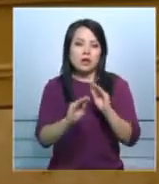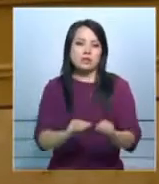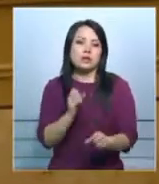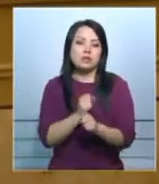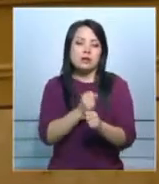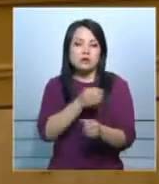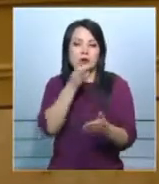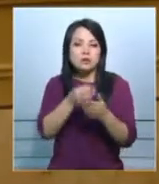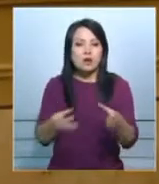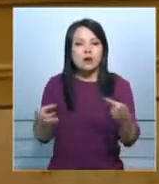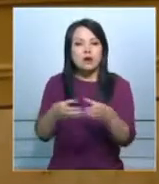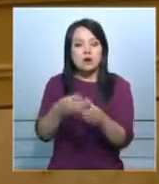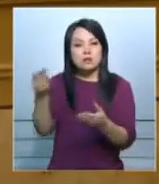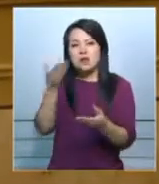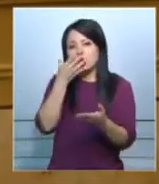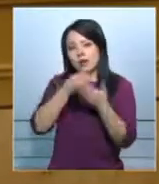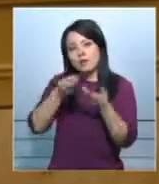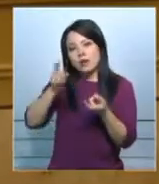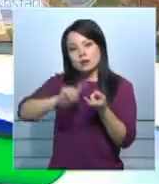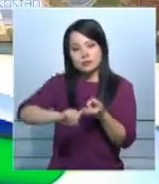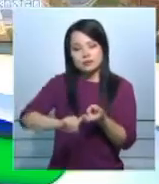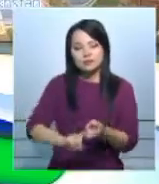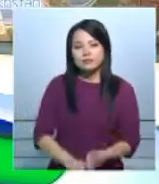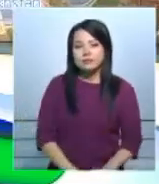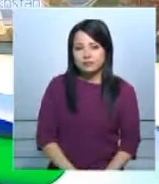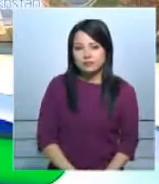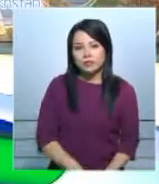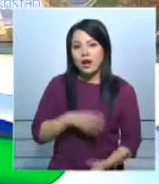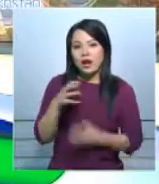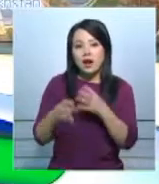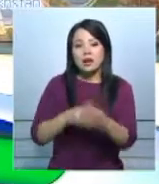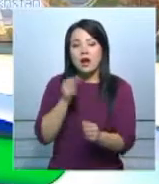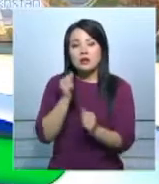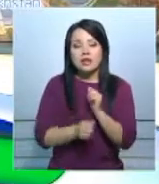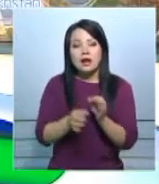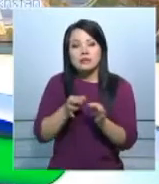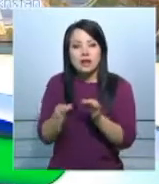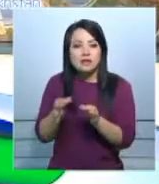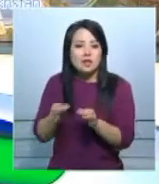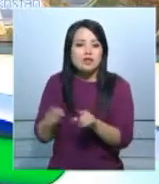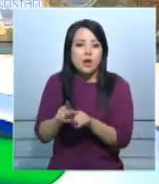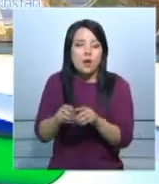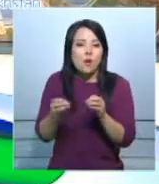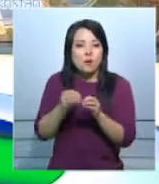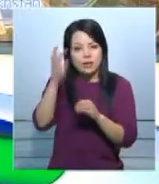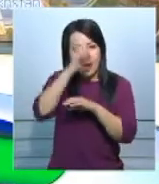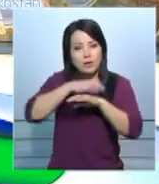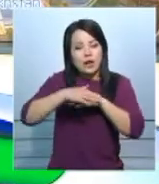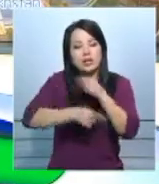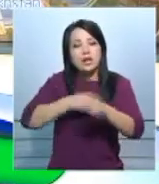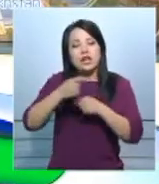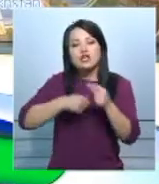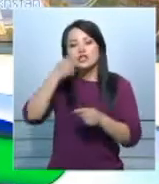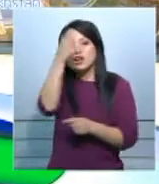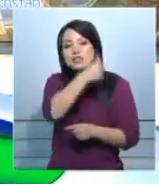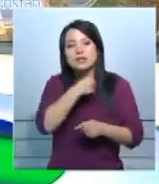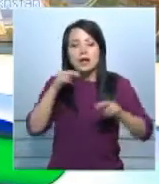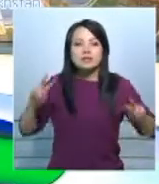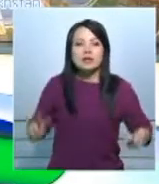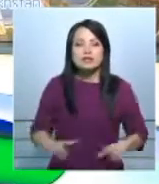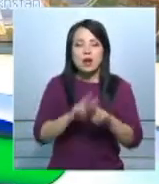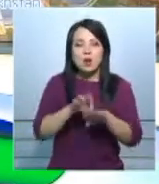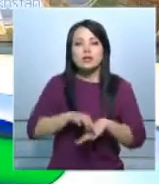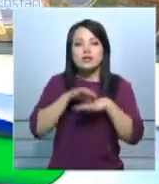оған жауапты компанияларға байланысты. Әлемнің әр қиырындағы 10 мемлекет келер жылы Астанада өтетін